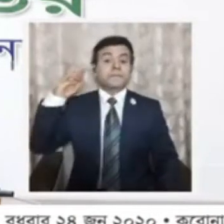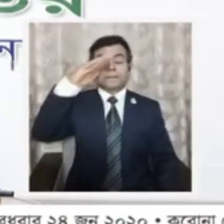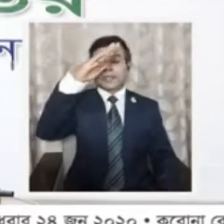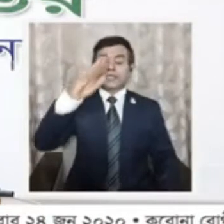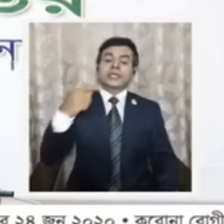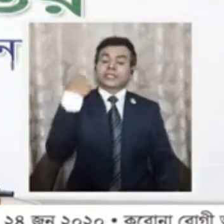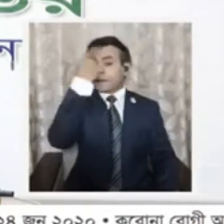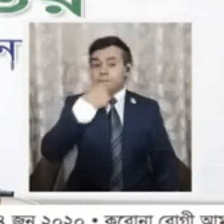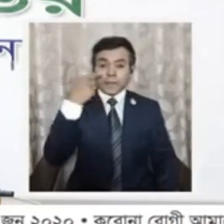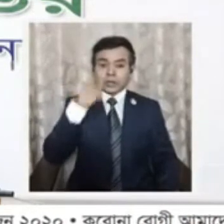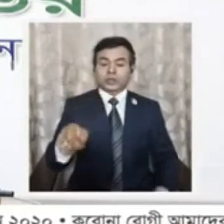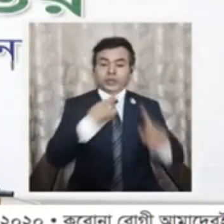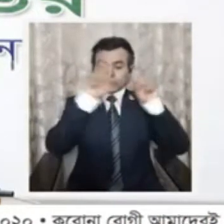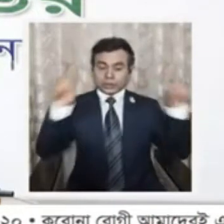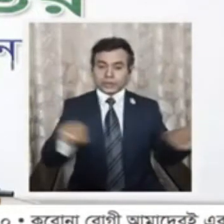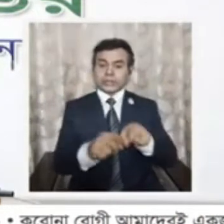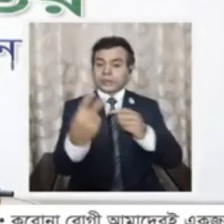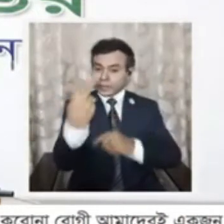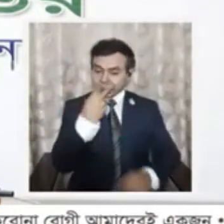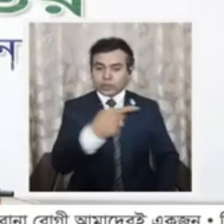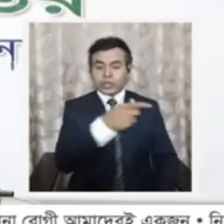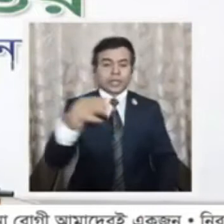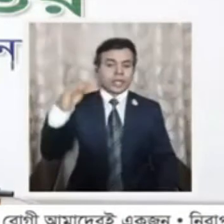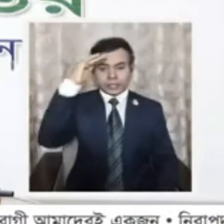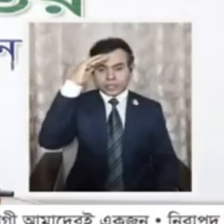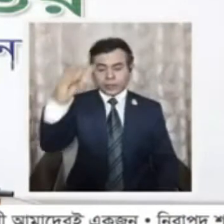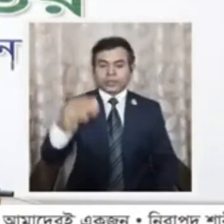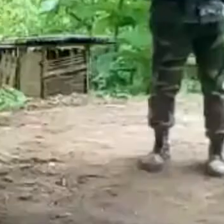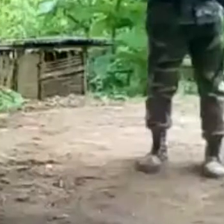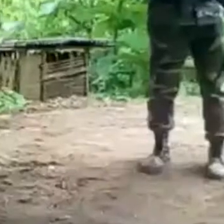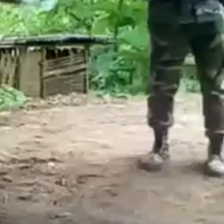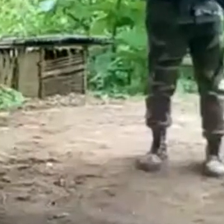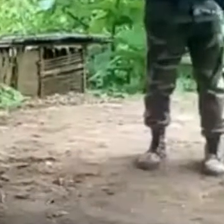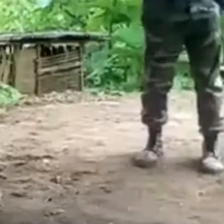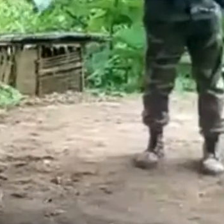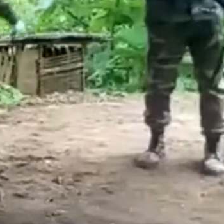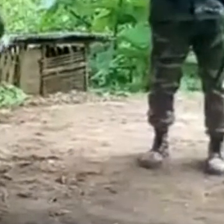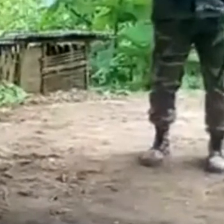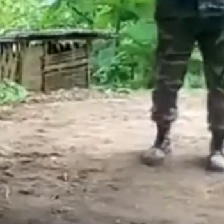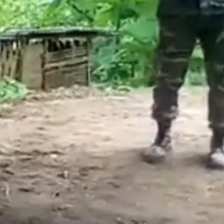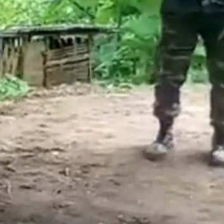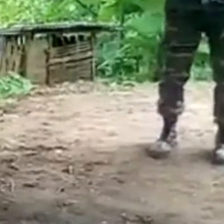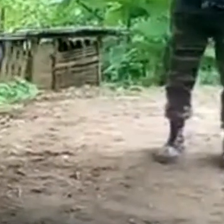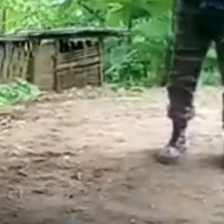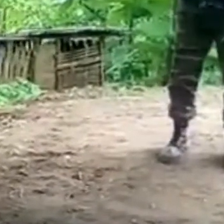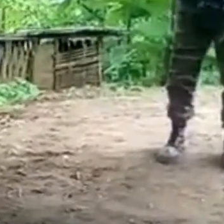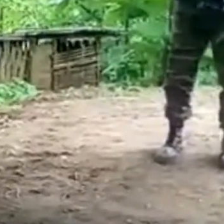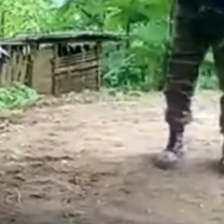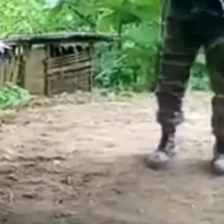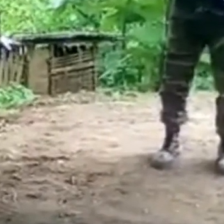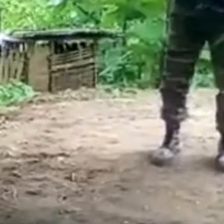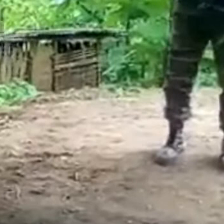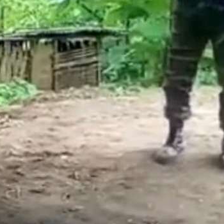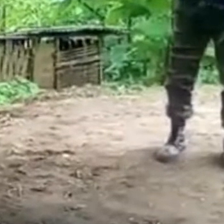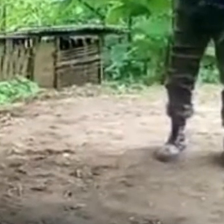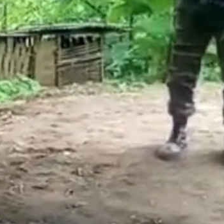শিরোনাম। দেশের মৃত্যুর সংখ্যা কমেছে, শনাক্ত বেড়েছে। করোনা সংকট মোকাবেলায় কর্মহীন দরিদ্র অসহায়